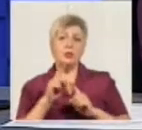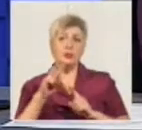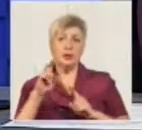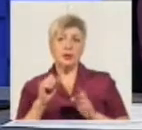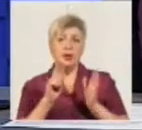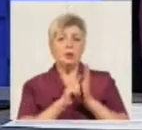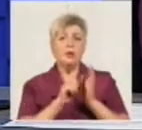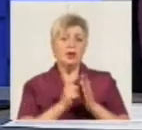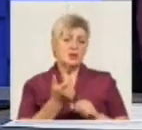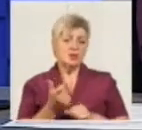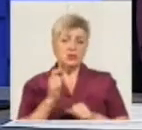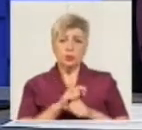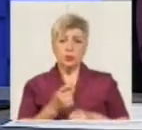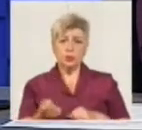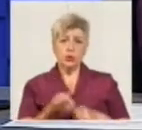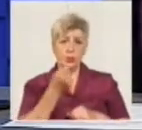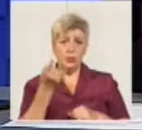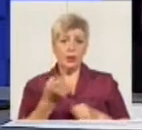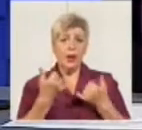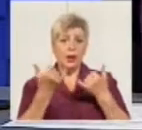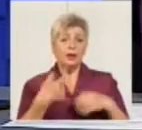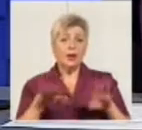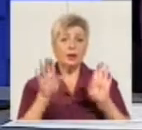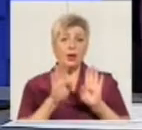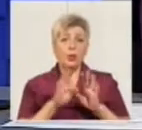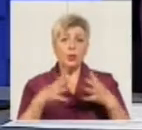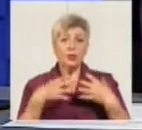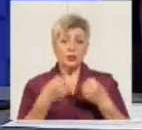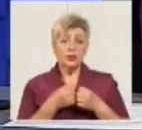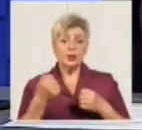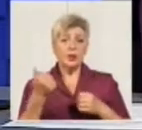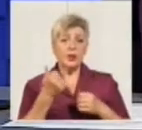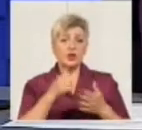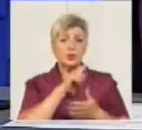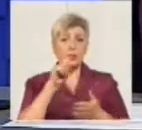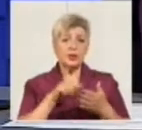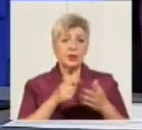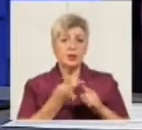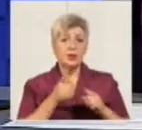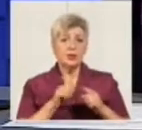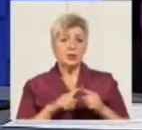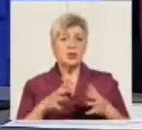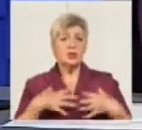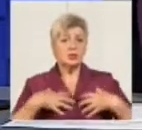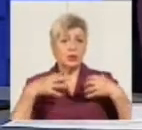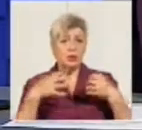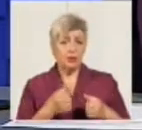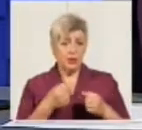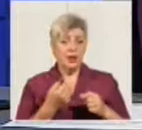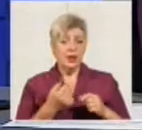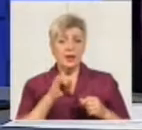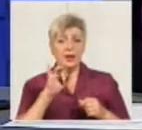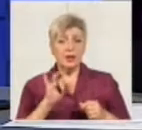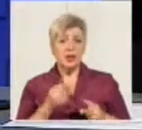пенсія занадто мала. Для такої родини перше питання – це здоров'я постає. І за таку пенсію, як вони